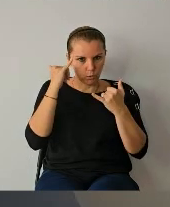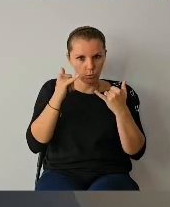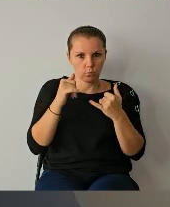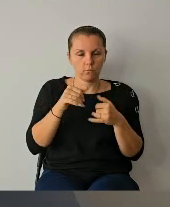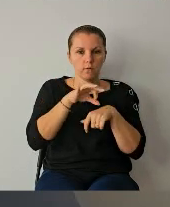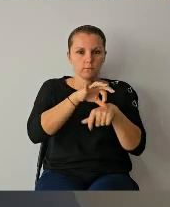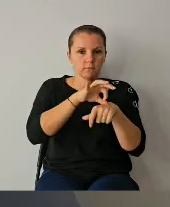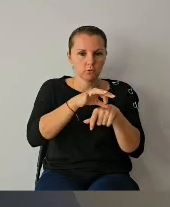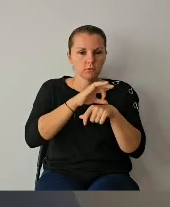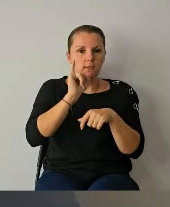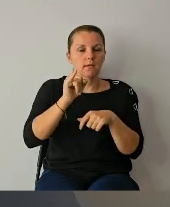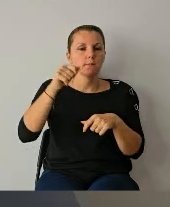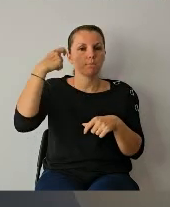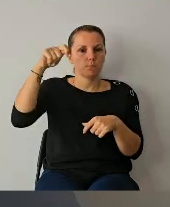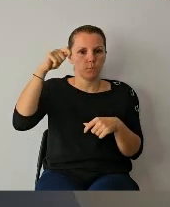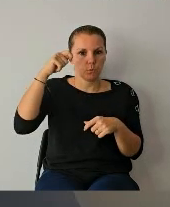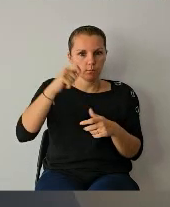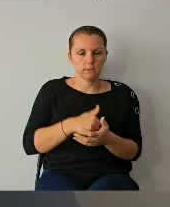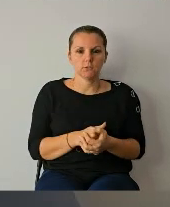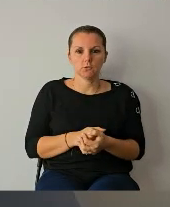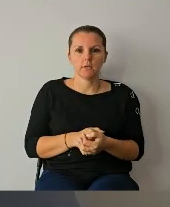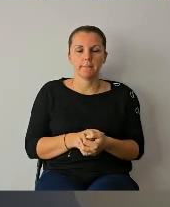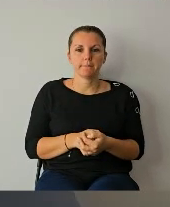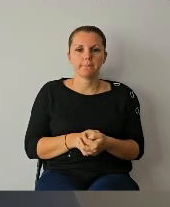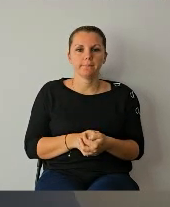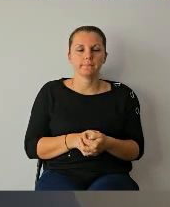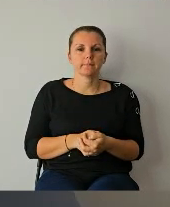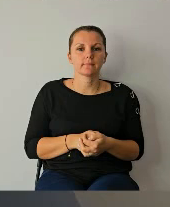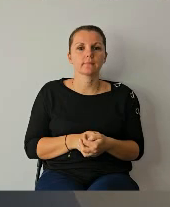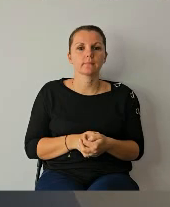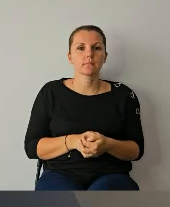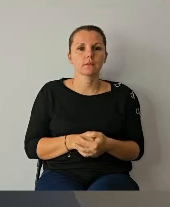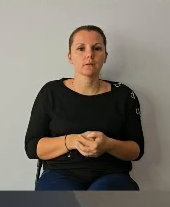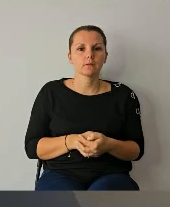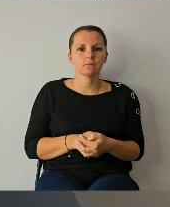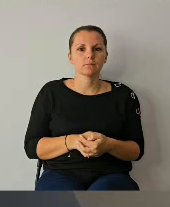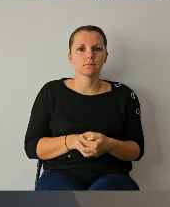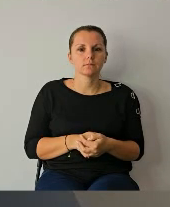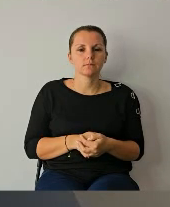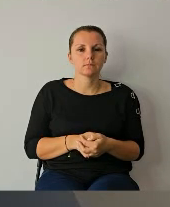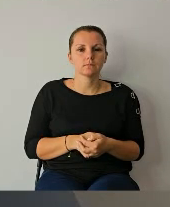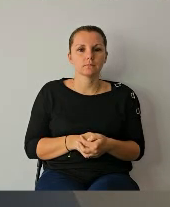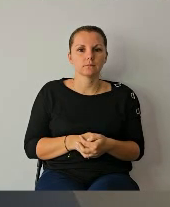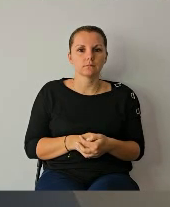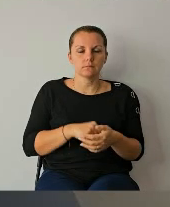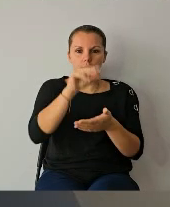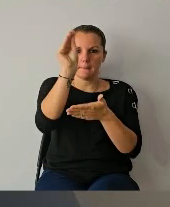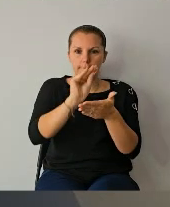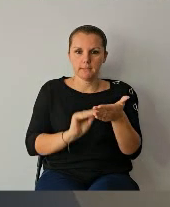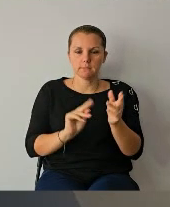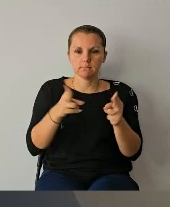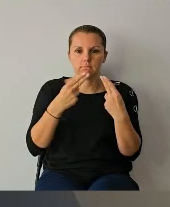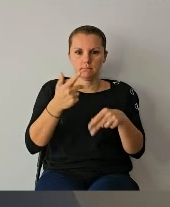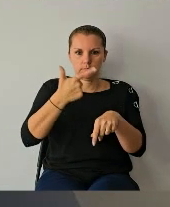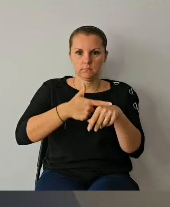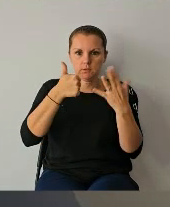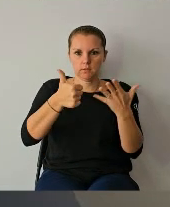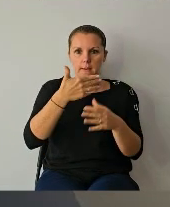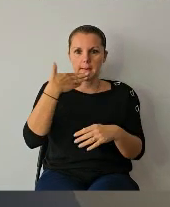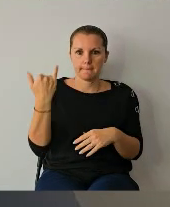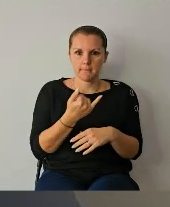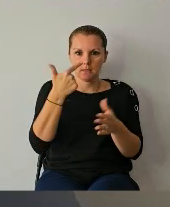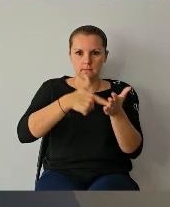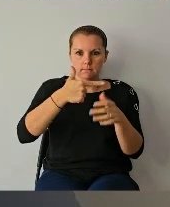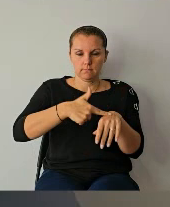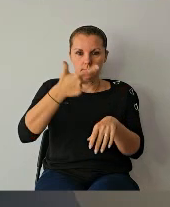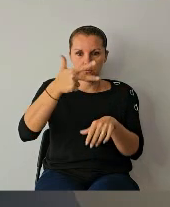Rady Miejskiej oraz burmistrza Bogufały. Pismem dnia 26 maja